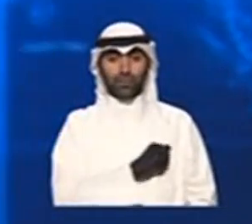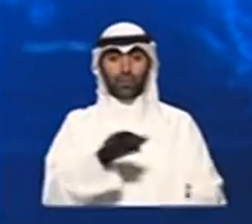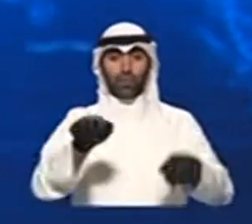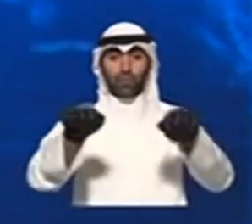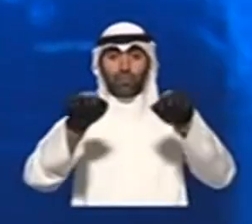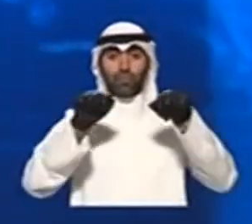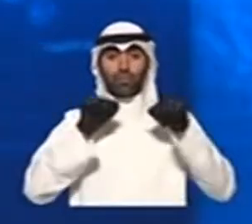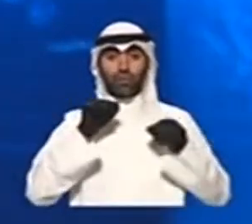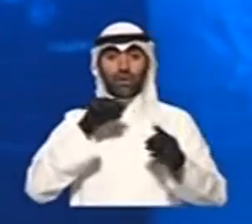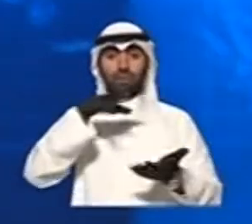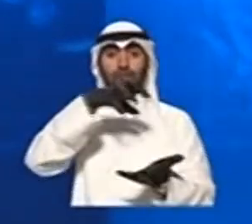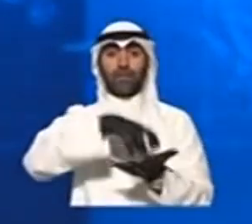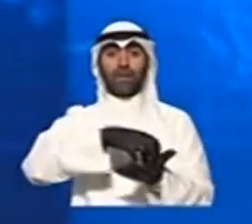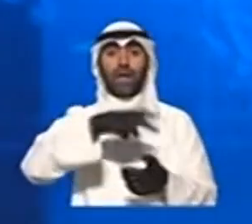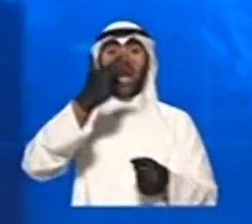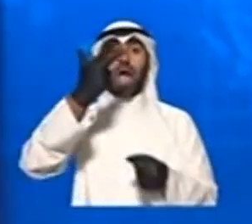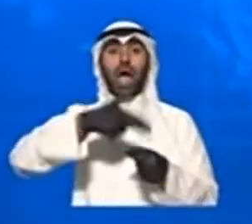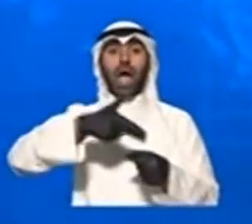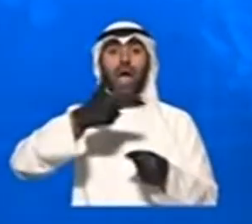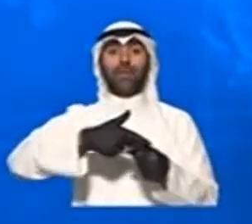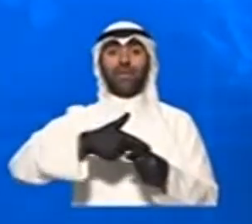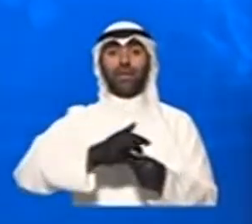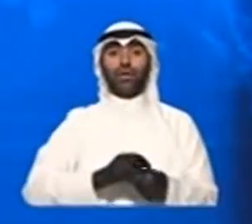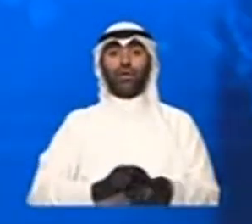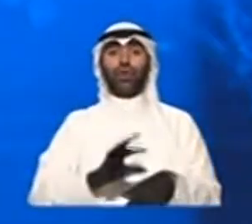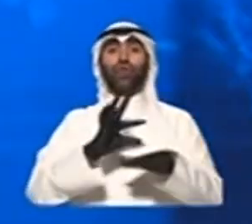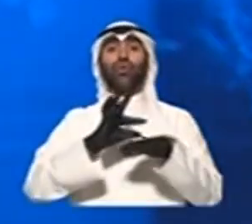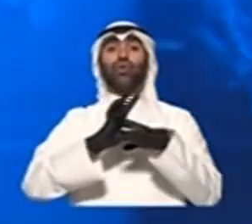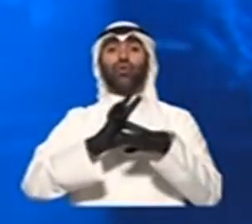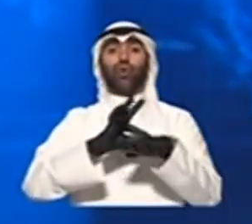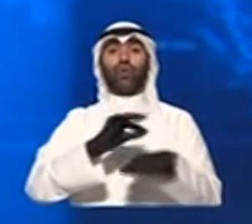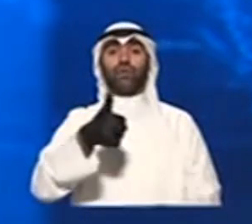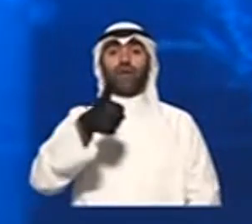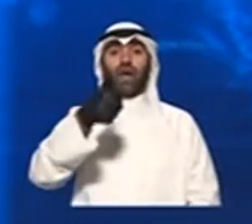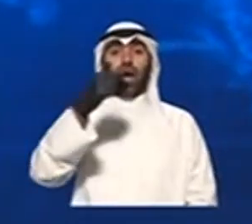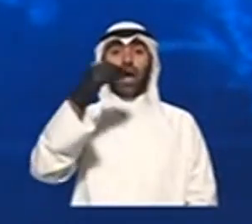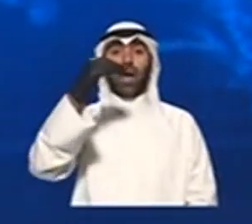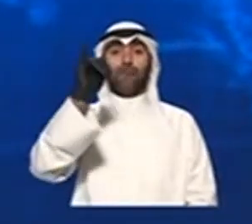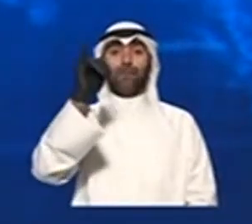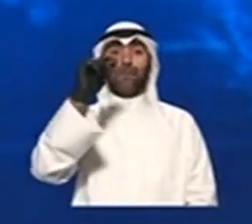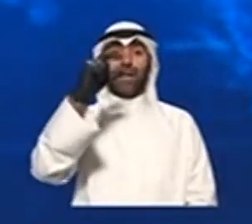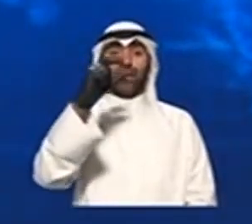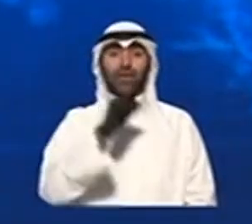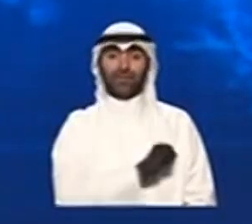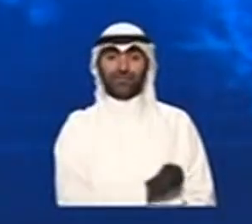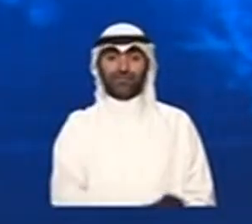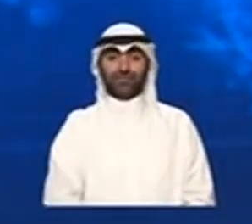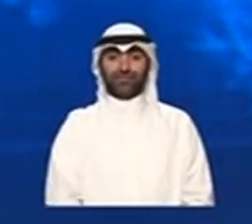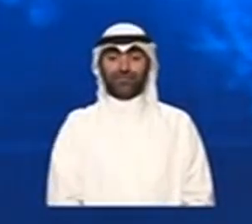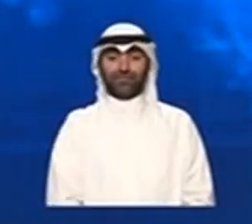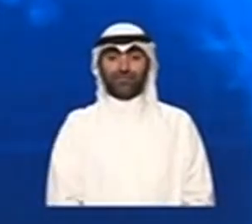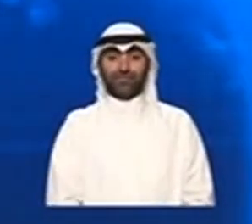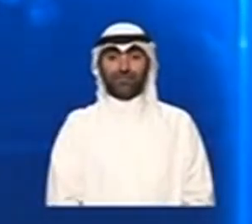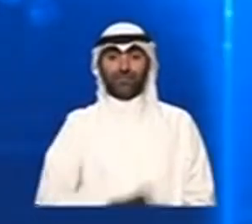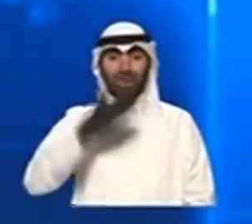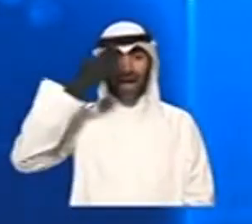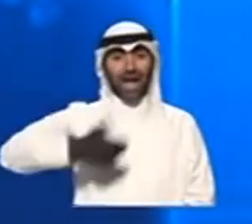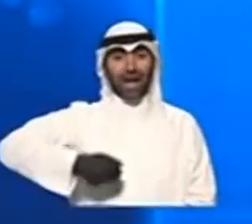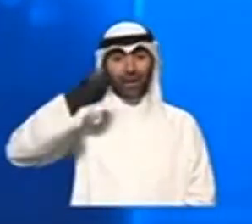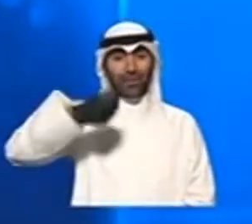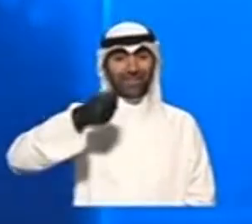أحمد الشطي. مرحبا بك. بداية دكتور، الوعي المجتمعي بالجوانب الصحية سيكون في